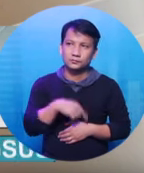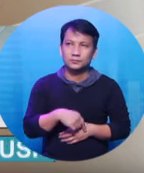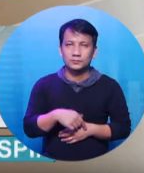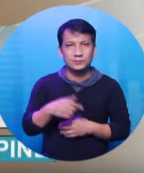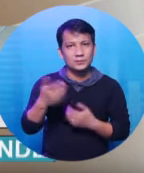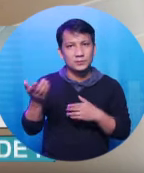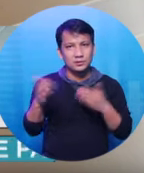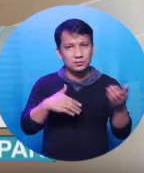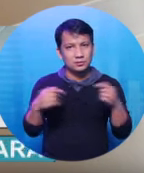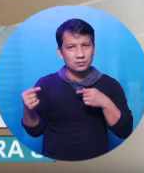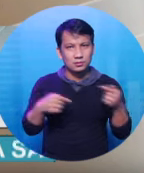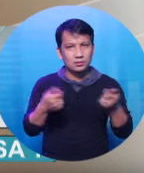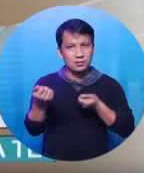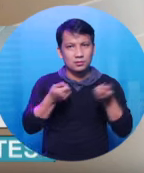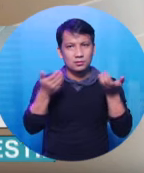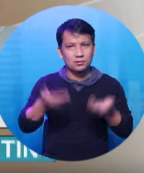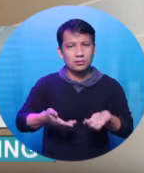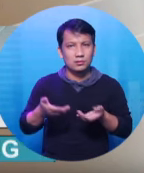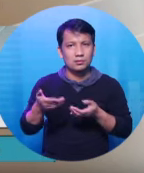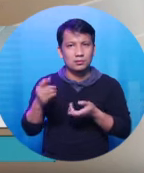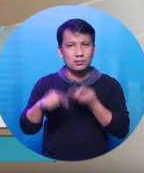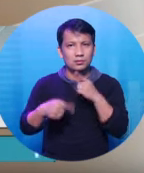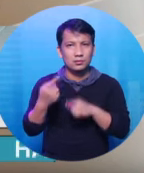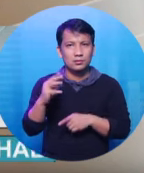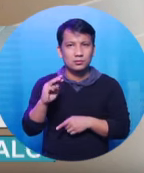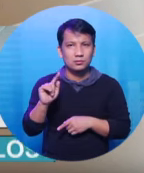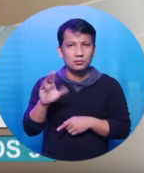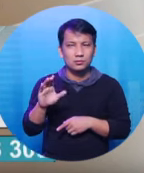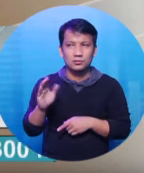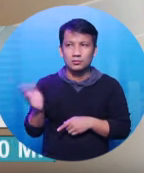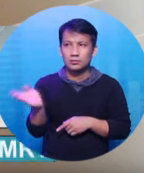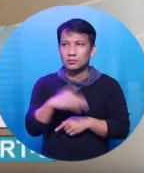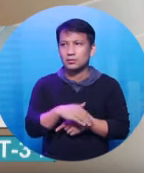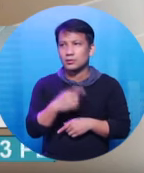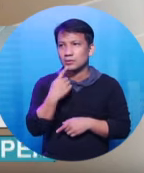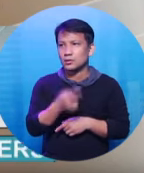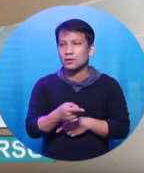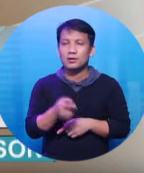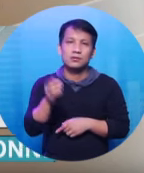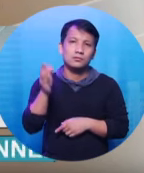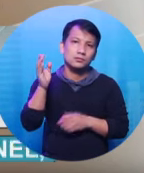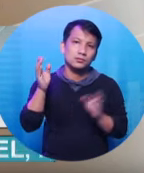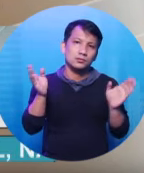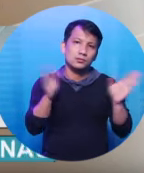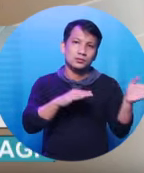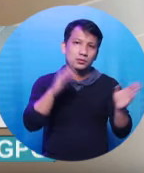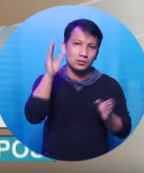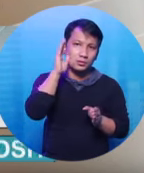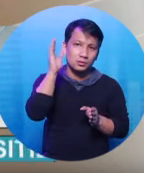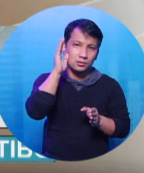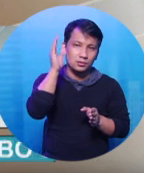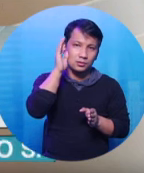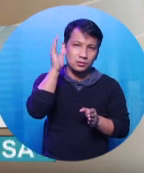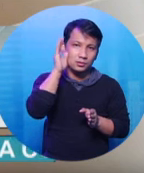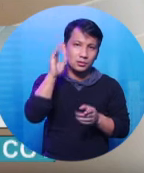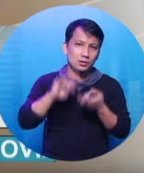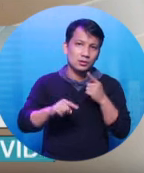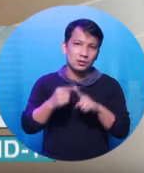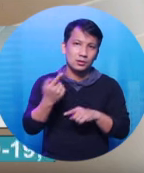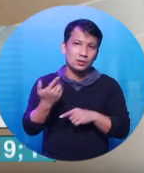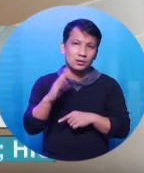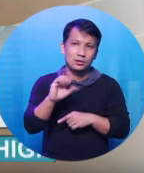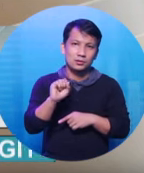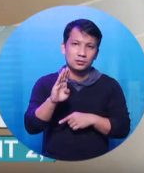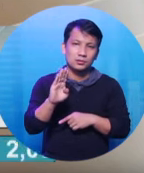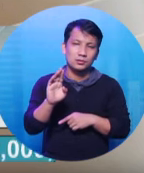nakaaway mong isang admin. Lahat ng friends natin sa MTVG nakablock out. Okay, Carla. Nagme-message sa akin yung friends natin sa